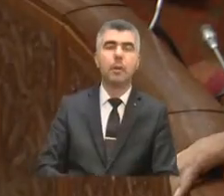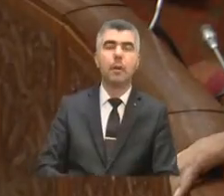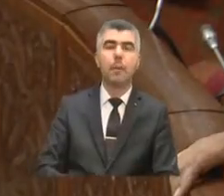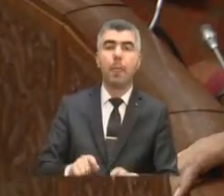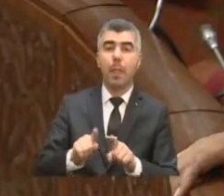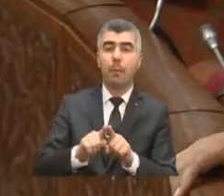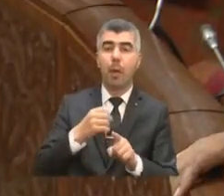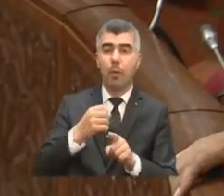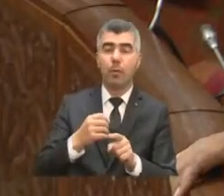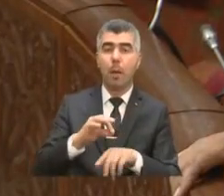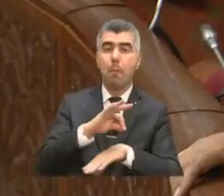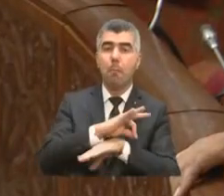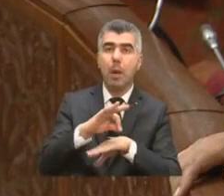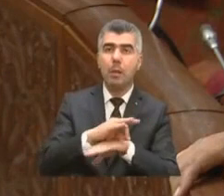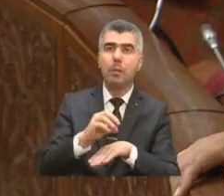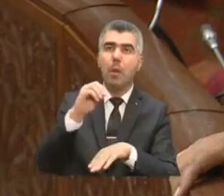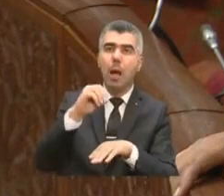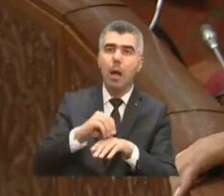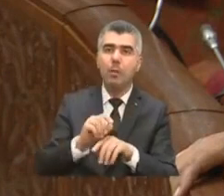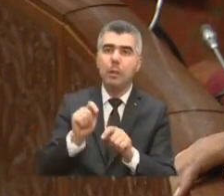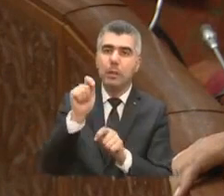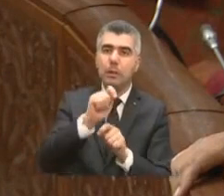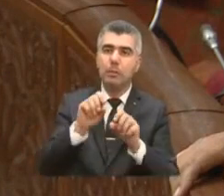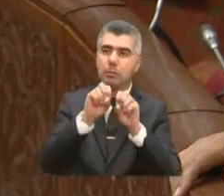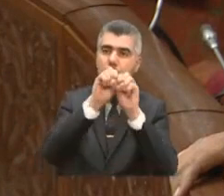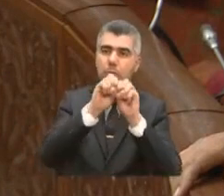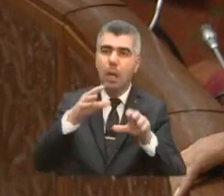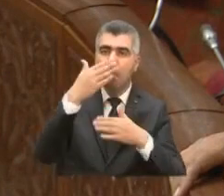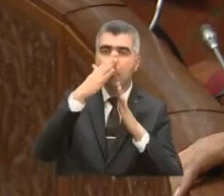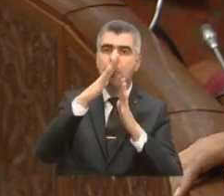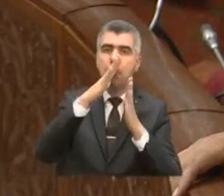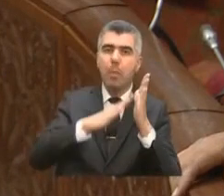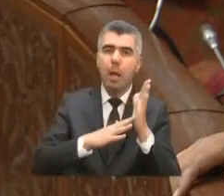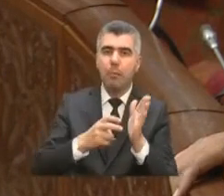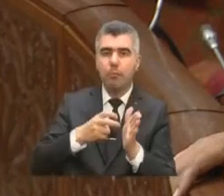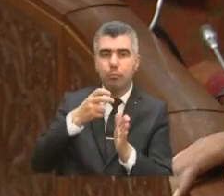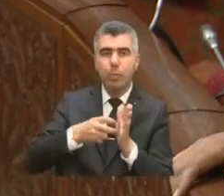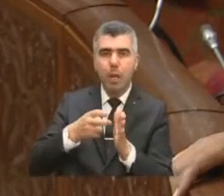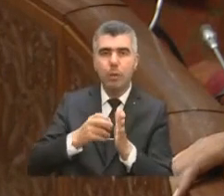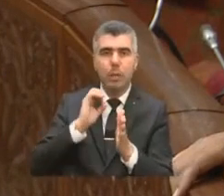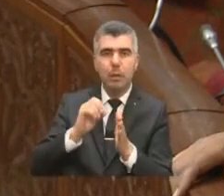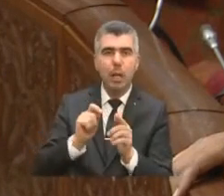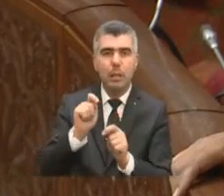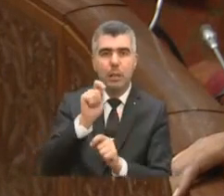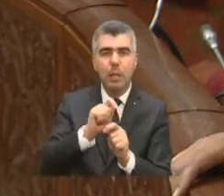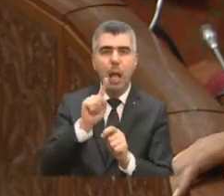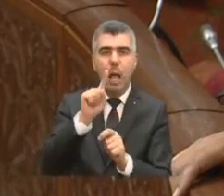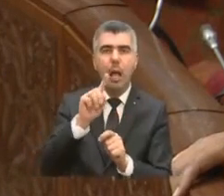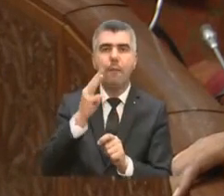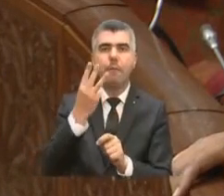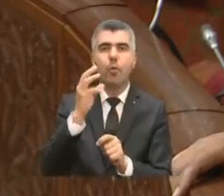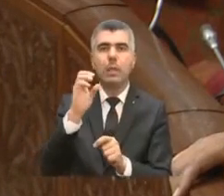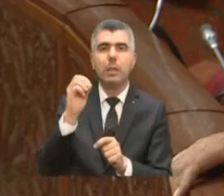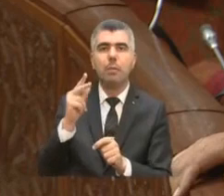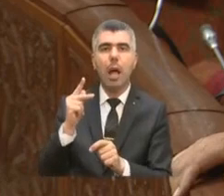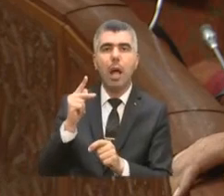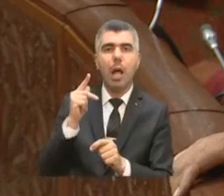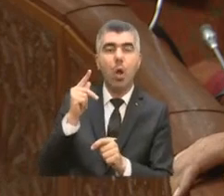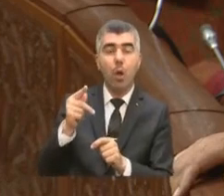والبعيد اعد المكتب مخطط طموح لتغطيه واسعه للتراب الوطني بالشبكه السككيه تهدف لانشاء 1300 كيلومتر من الخطوط